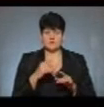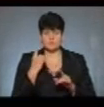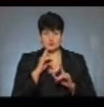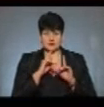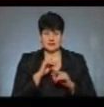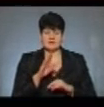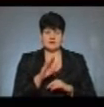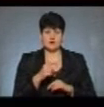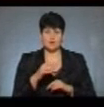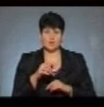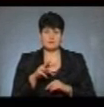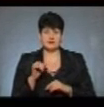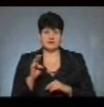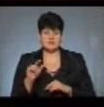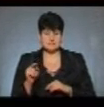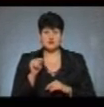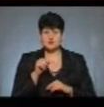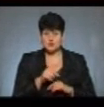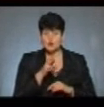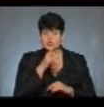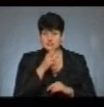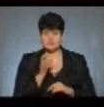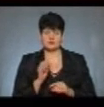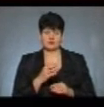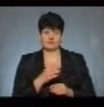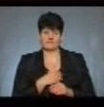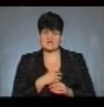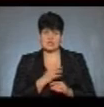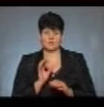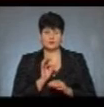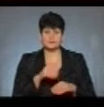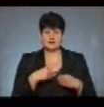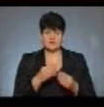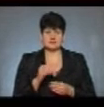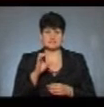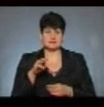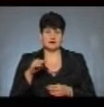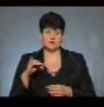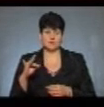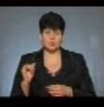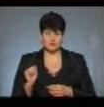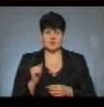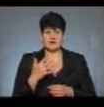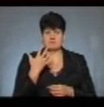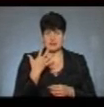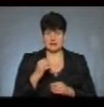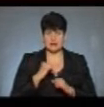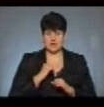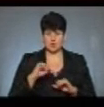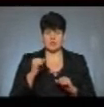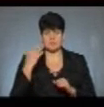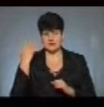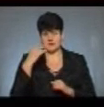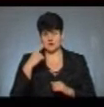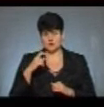Василя Хомінця. З того часу відзнаку присвоєно Ярославу Баранцю, Володимиру Стаюрі та посмертно п'яти героям Небесної